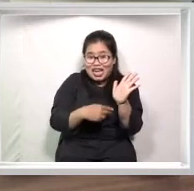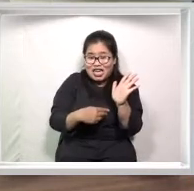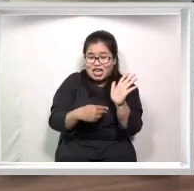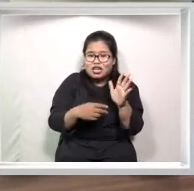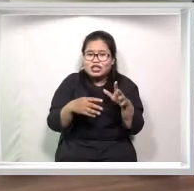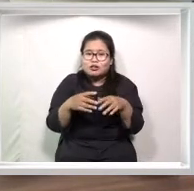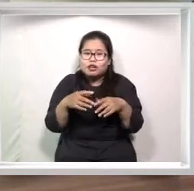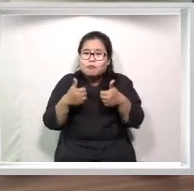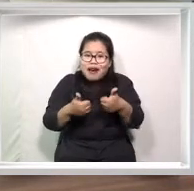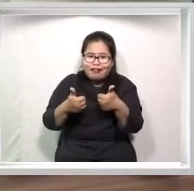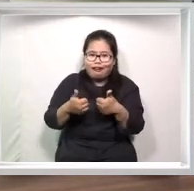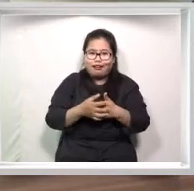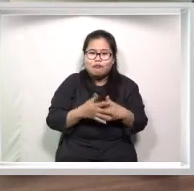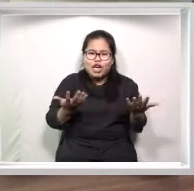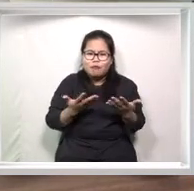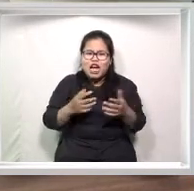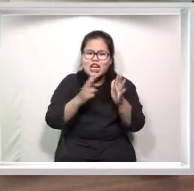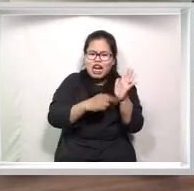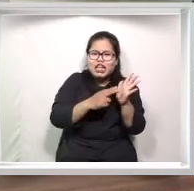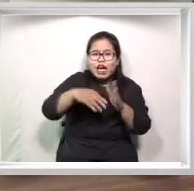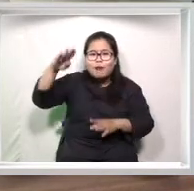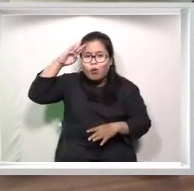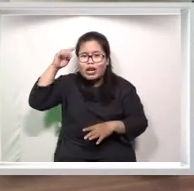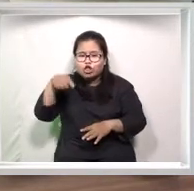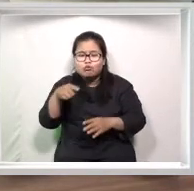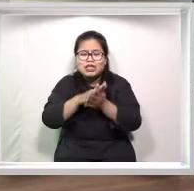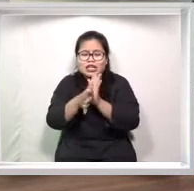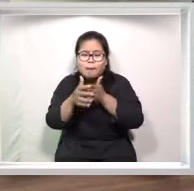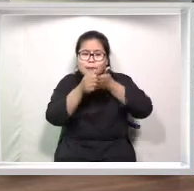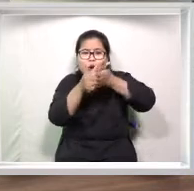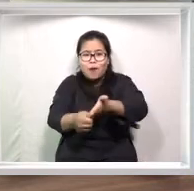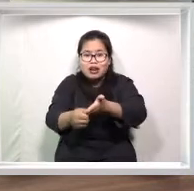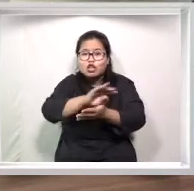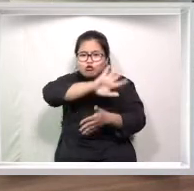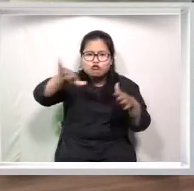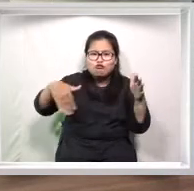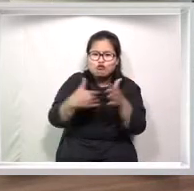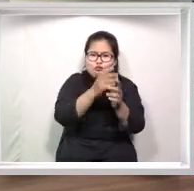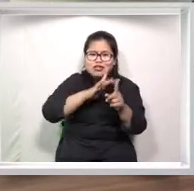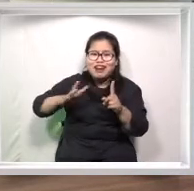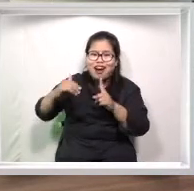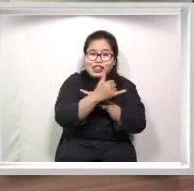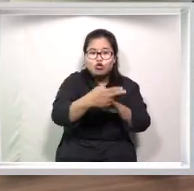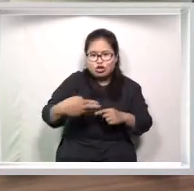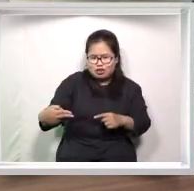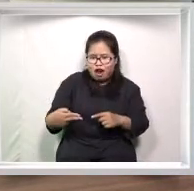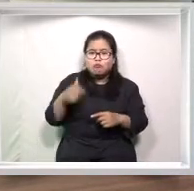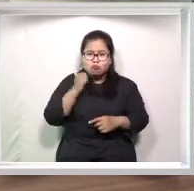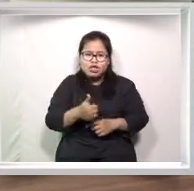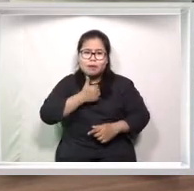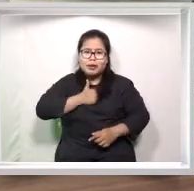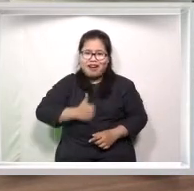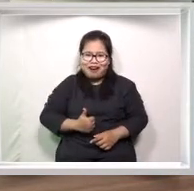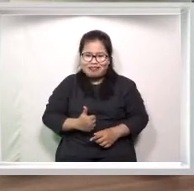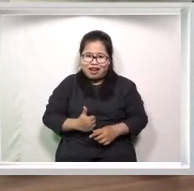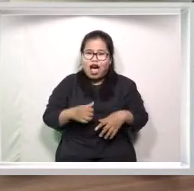nilai-nilai kepahlawanan yang menjadi pedoman bagi seluruh warga negara Indonesia di dalam mempertahankan